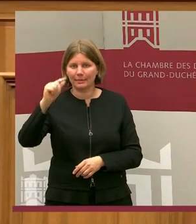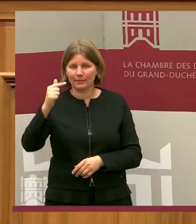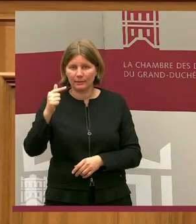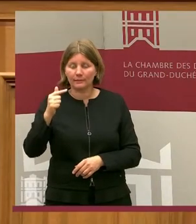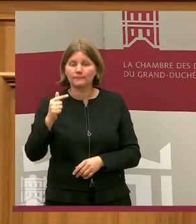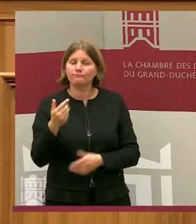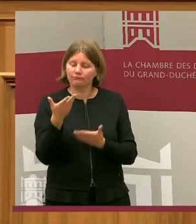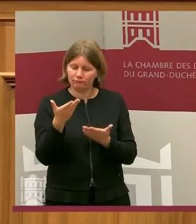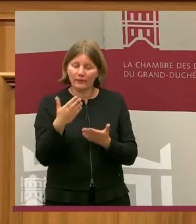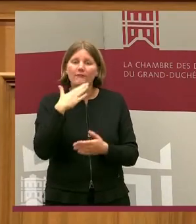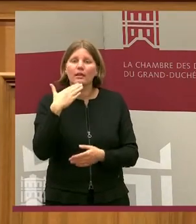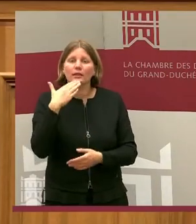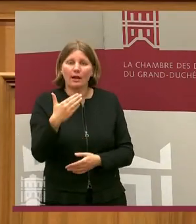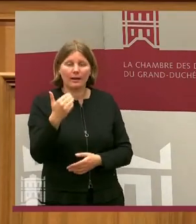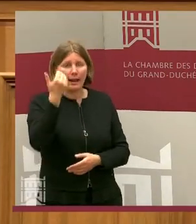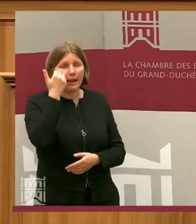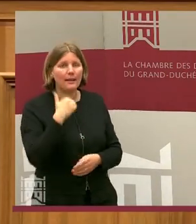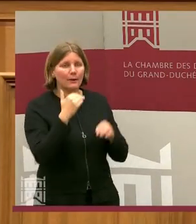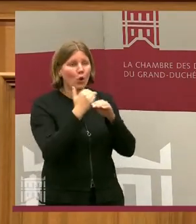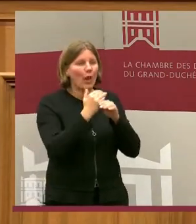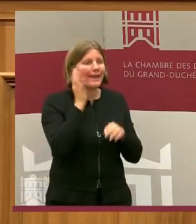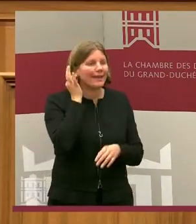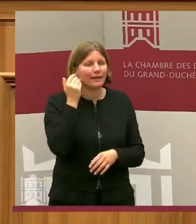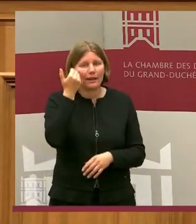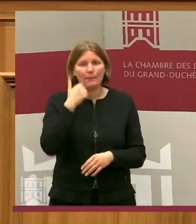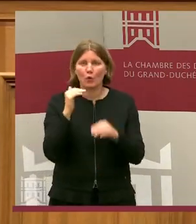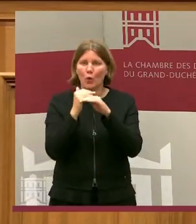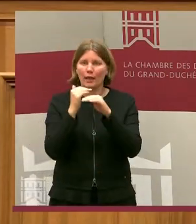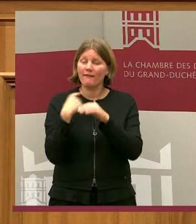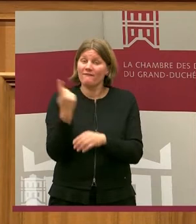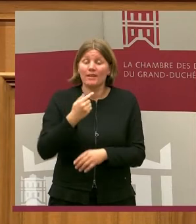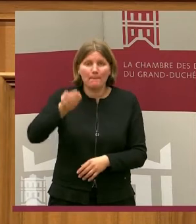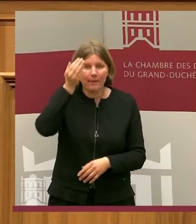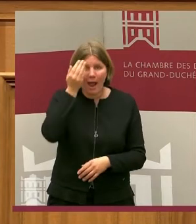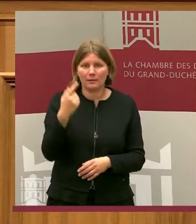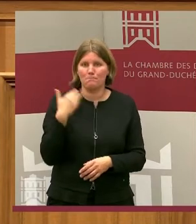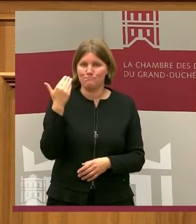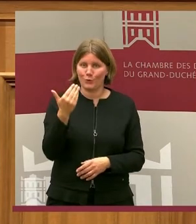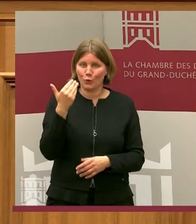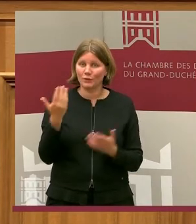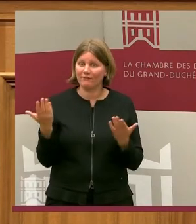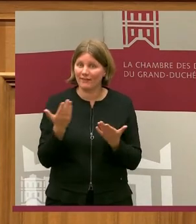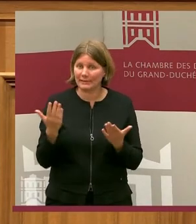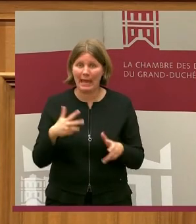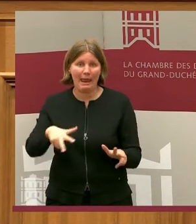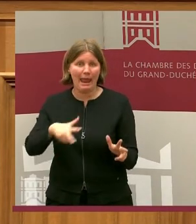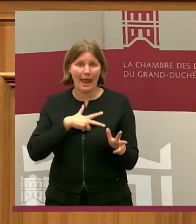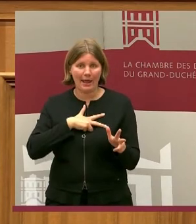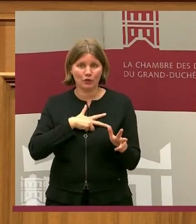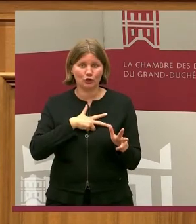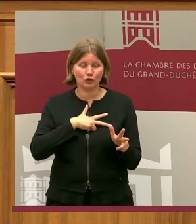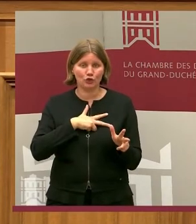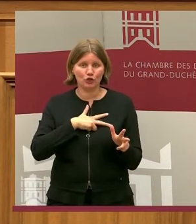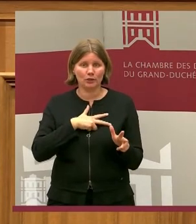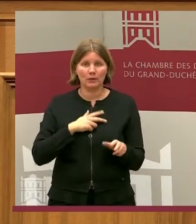Merci, Herr Präsident, liebe Kolleginnen und Kollegen. Wir Piraten begrüßen die Ehrlichkeit, mit der der Premier